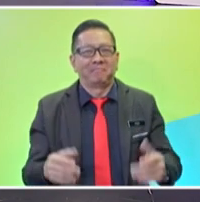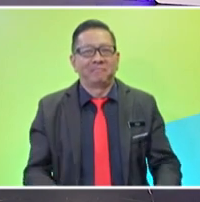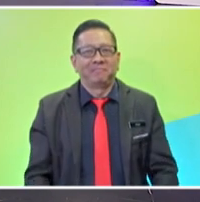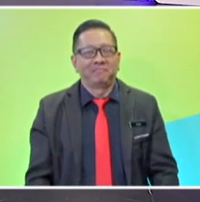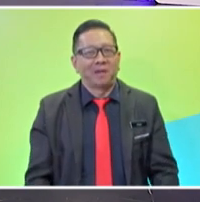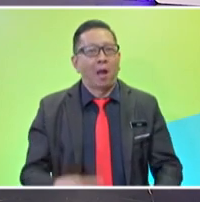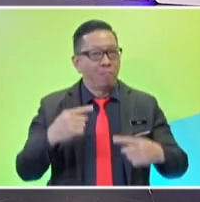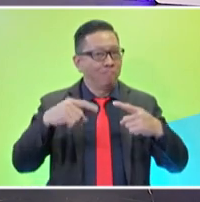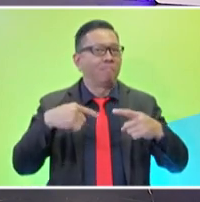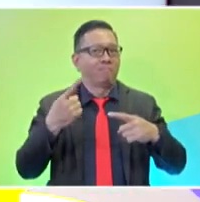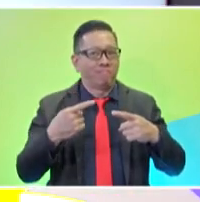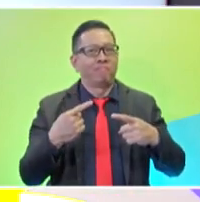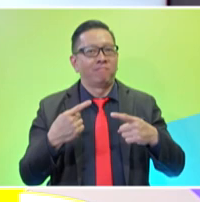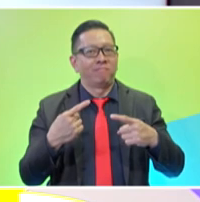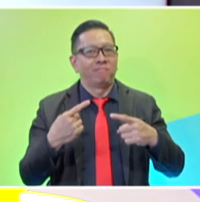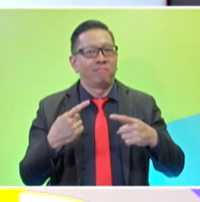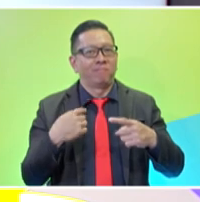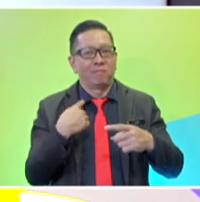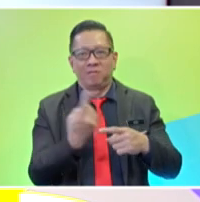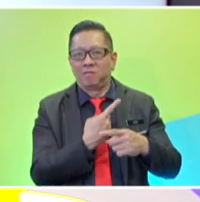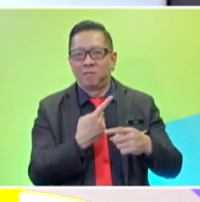bila kita rujuk kepada anak-anak